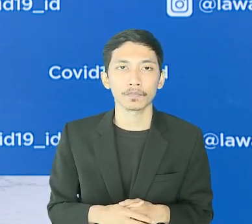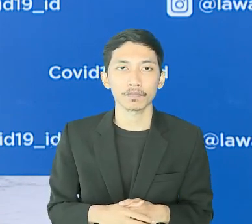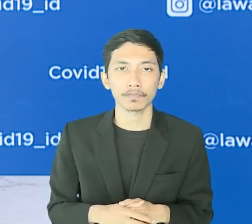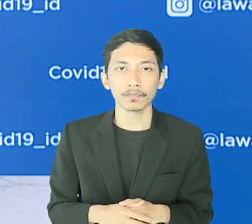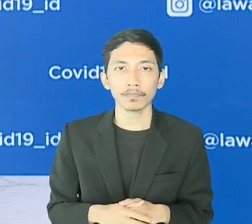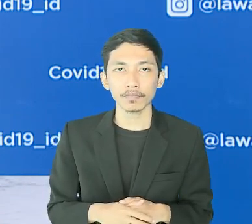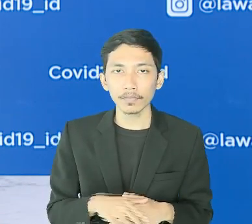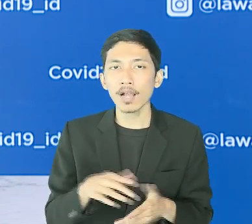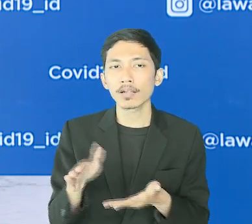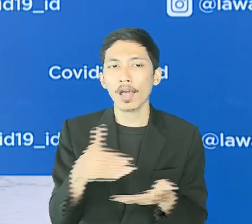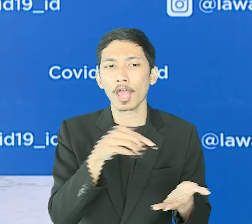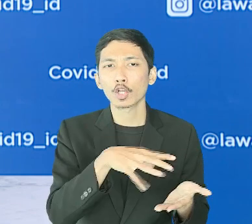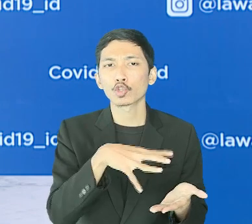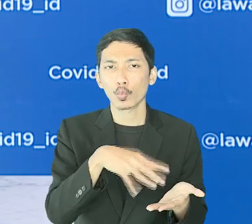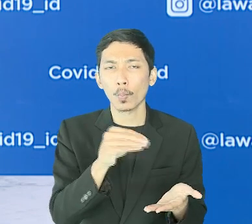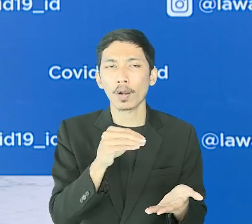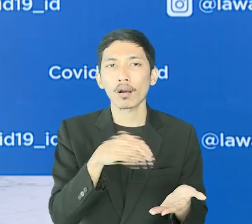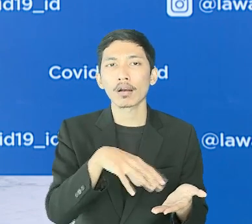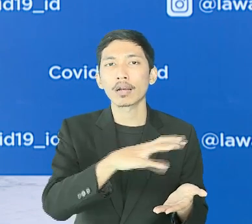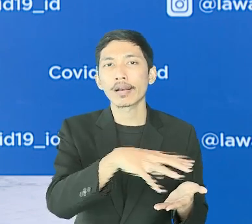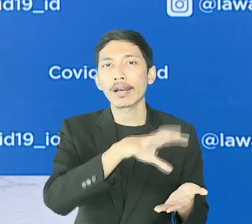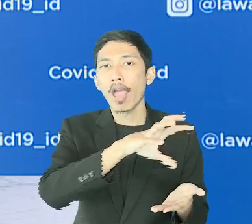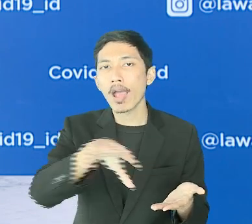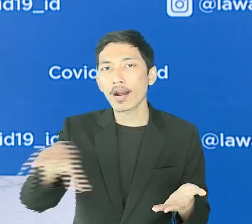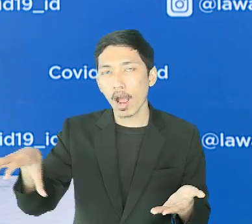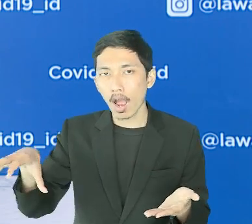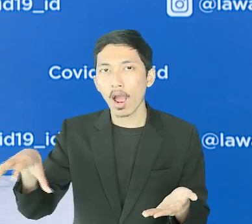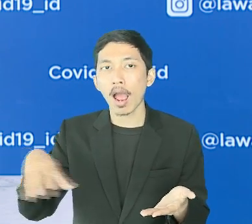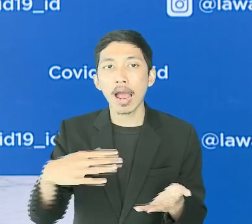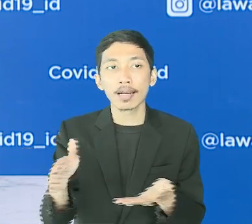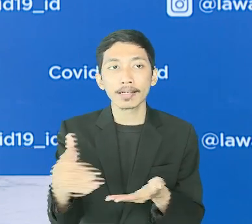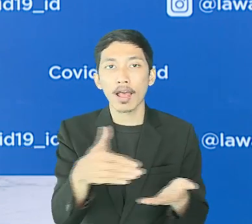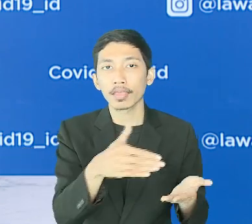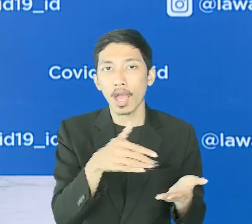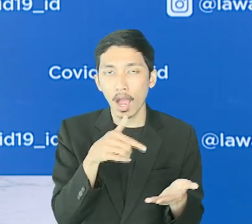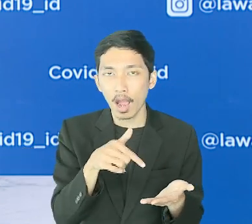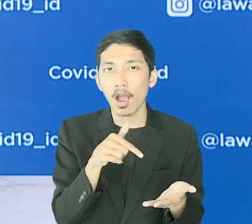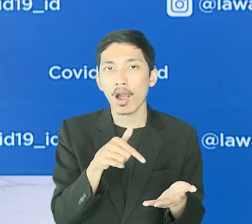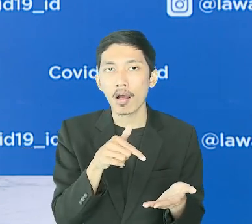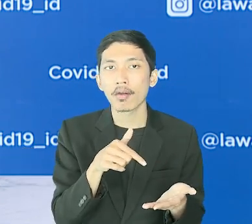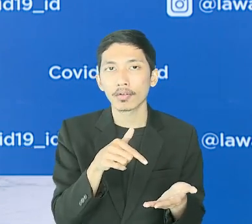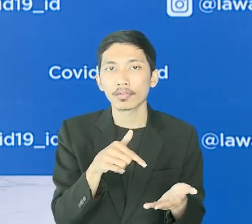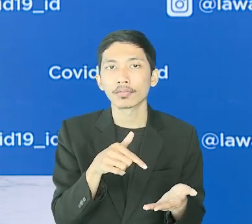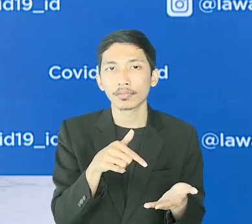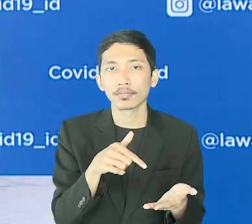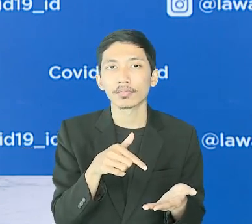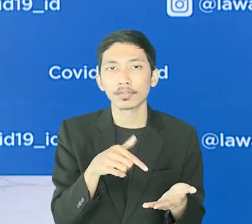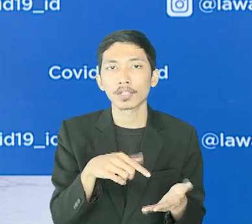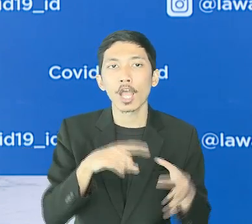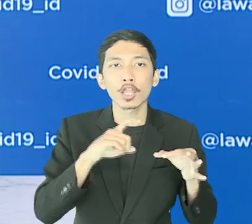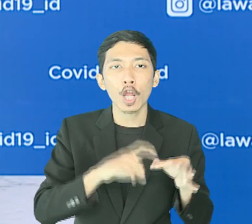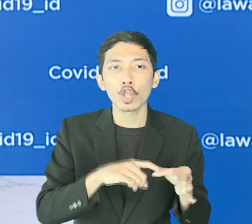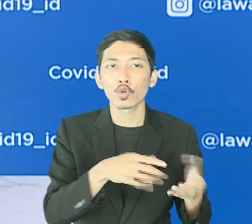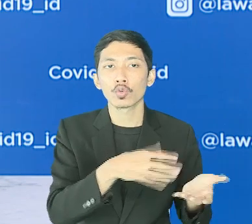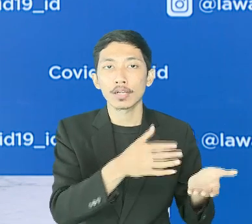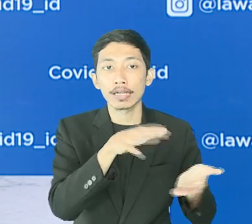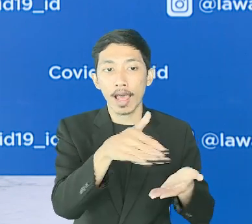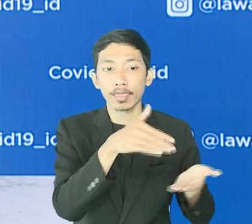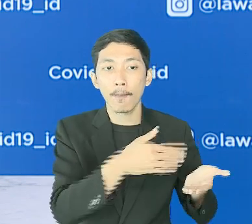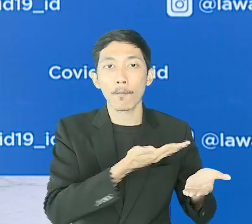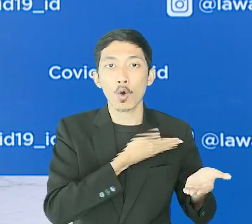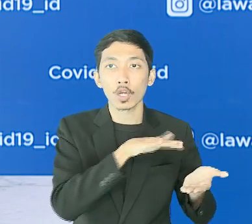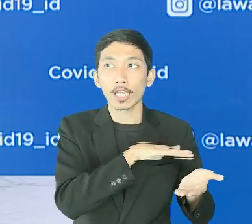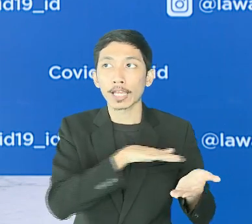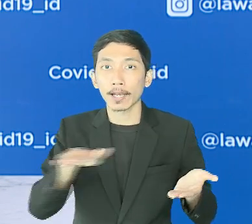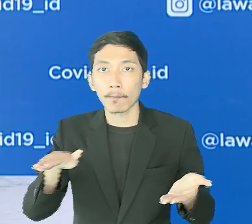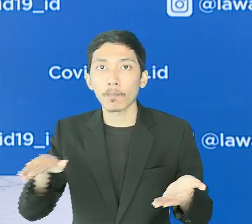yang sama, yaitu data-data di daerah dan diolah sesuai dengan kebutuhan masing-masing kementerian lembaga untuk